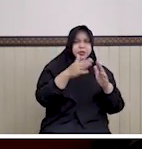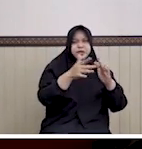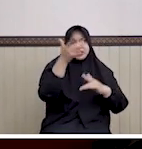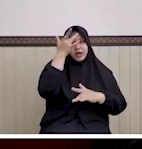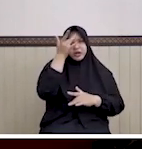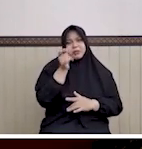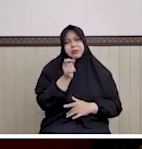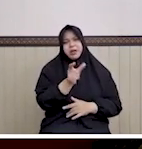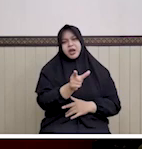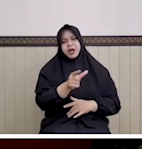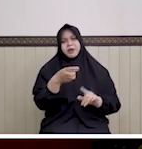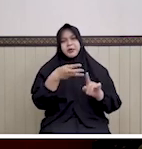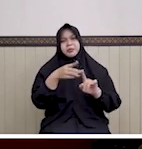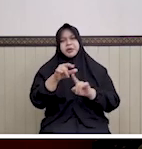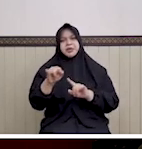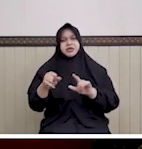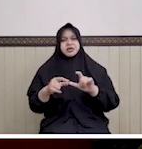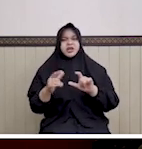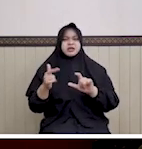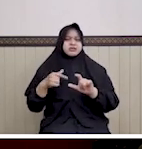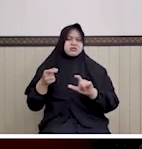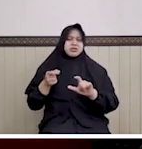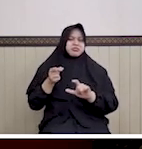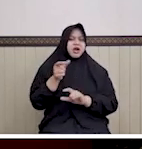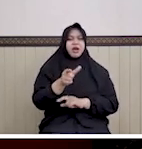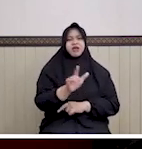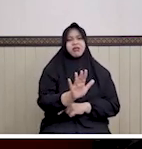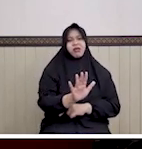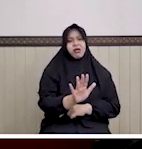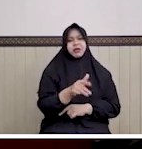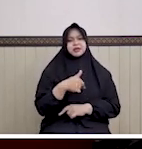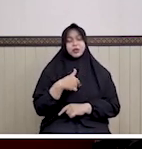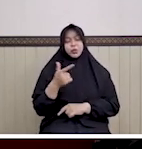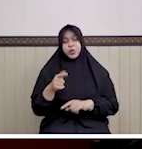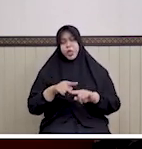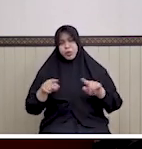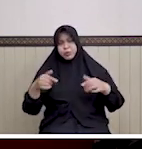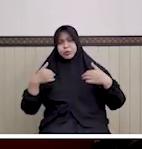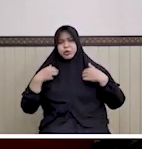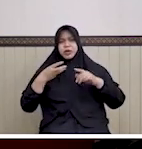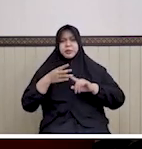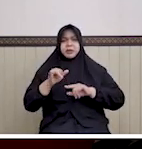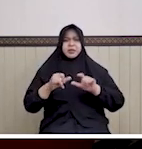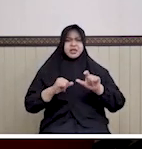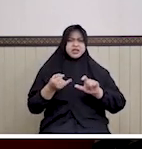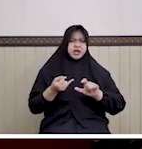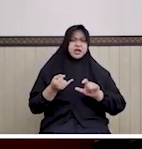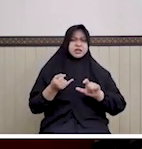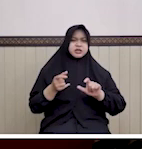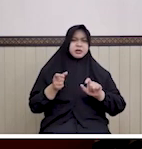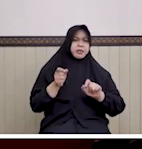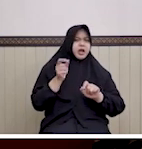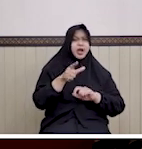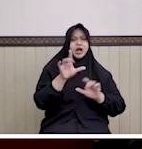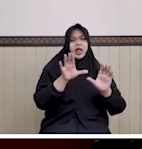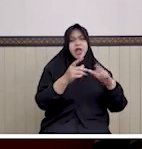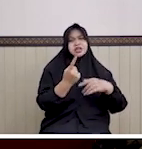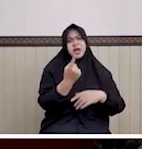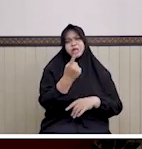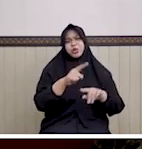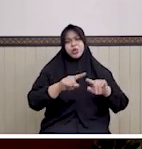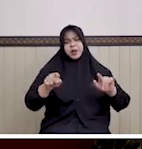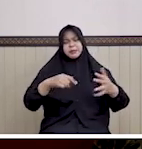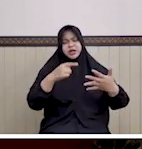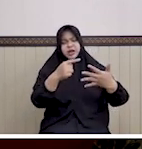bayar karena BPJS tidak bisa memberikan jaminan walaupun mereka punya BPJS dan liurnya kelas 1 tetapi di